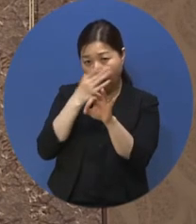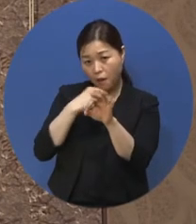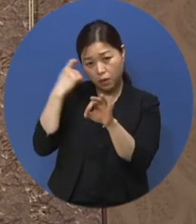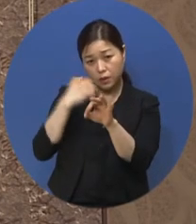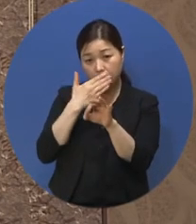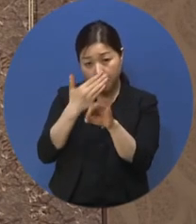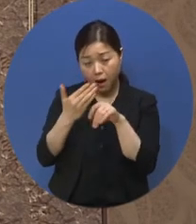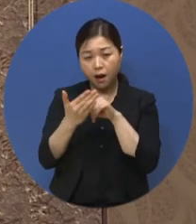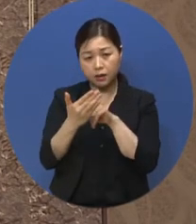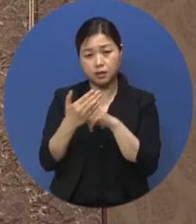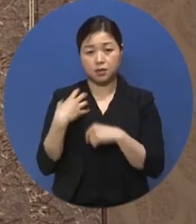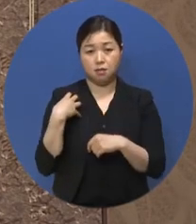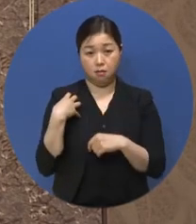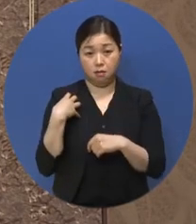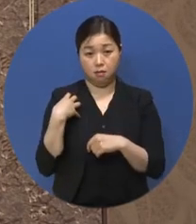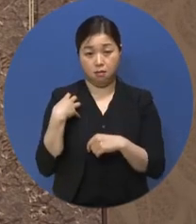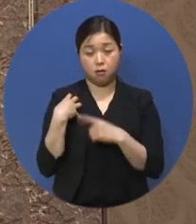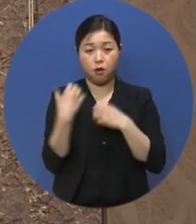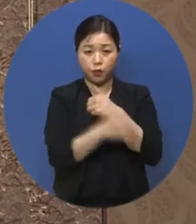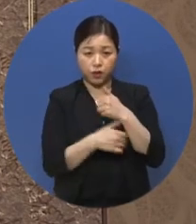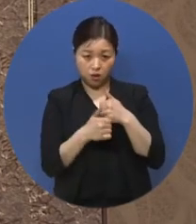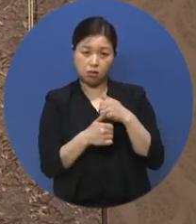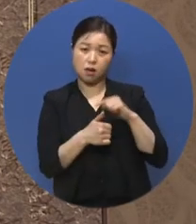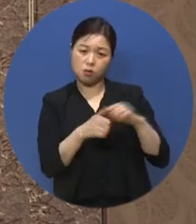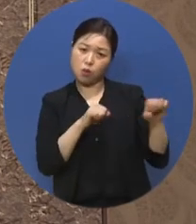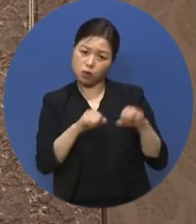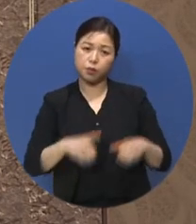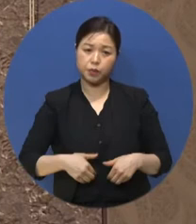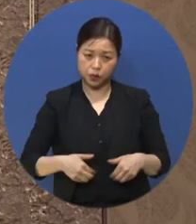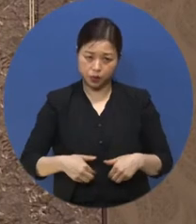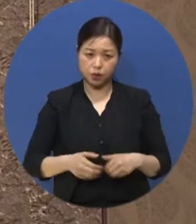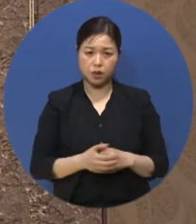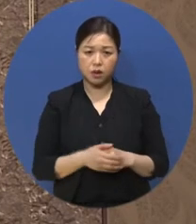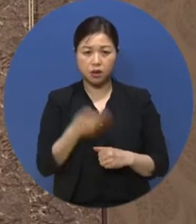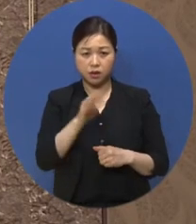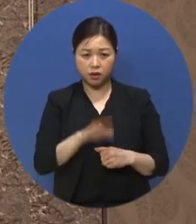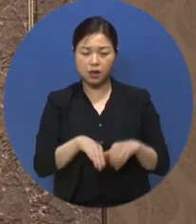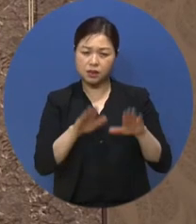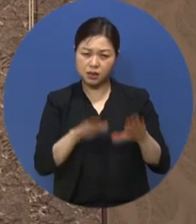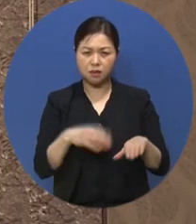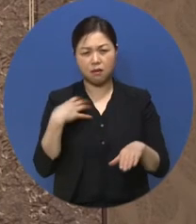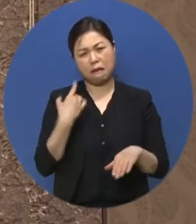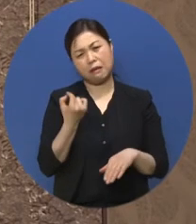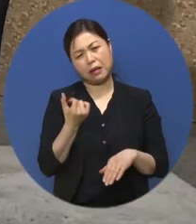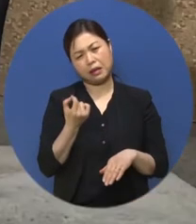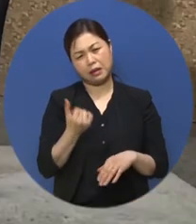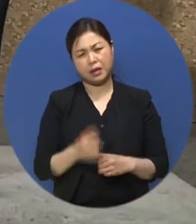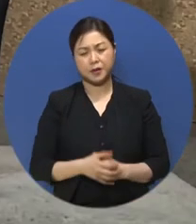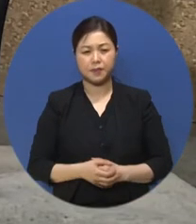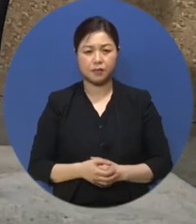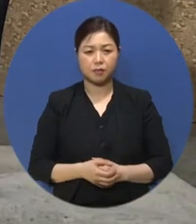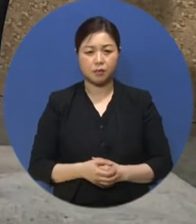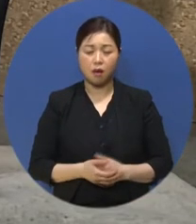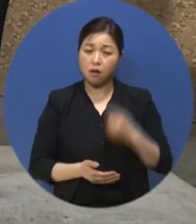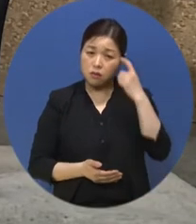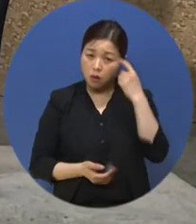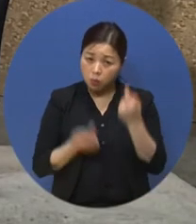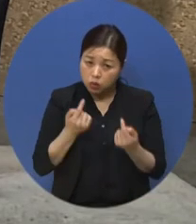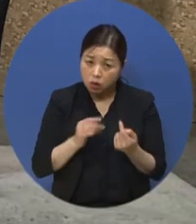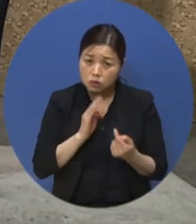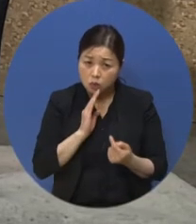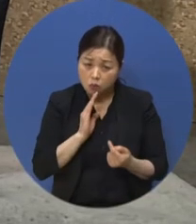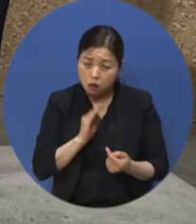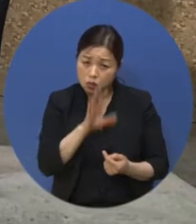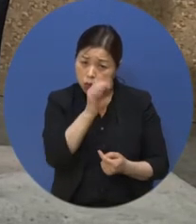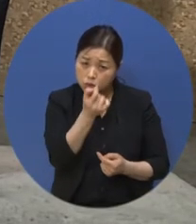게 그 역할을 우리 위원회가 해줘야 되는데 네. 지금은 그 역할이 되게 미약하죠. 오, 근데 생각보다 정말